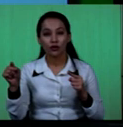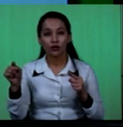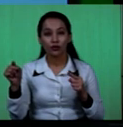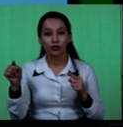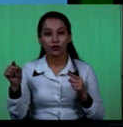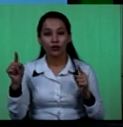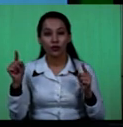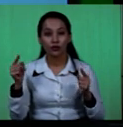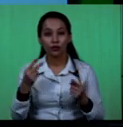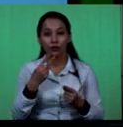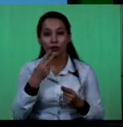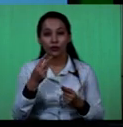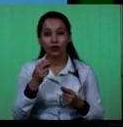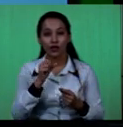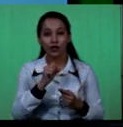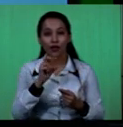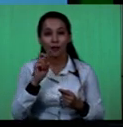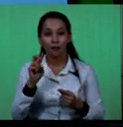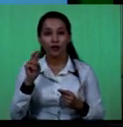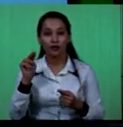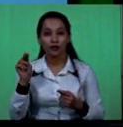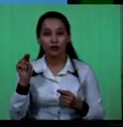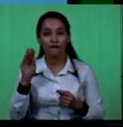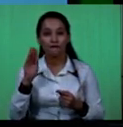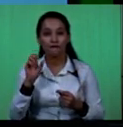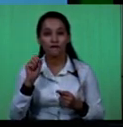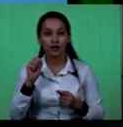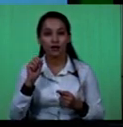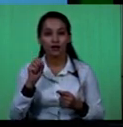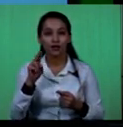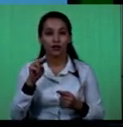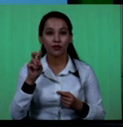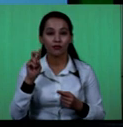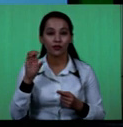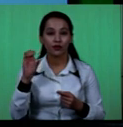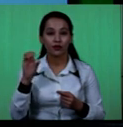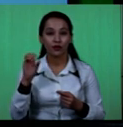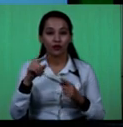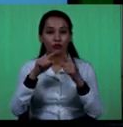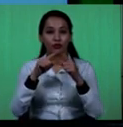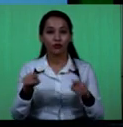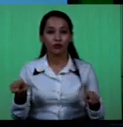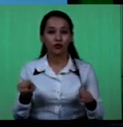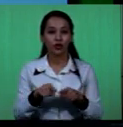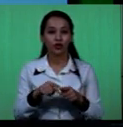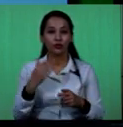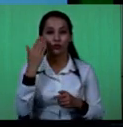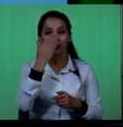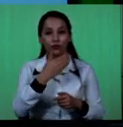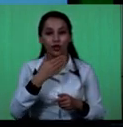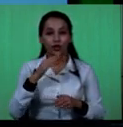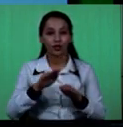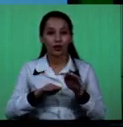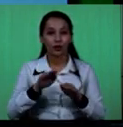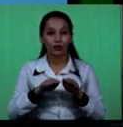bo'lgan A, B, D va D, B, S uchburchaklar yuzlarini